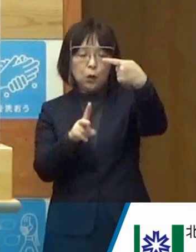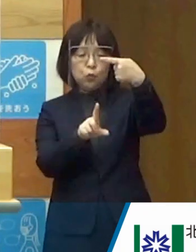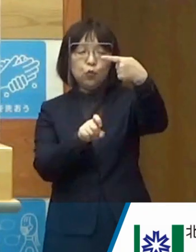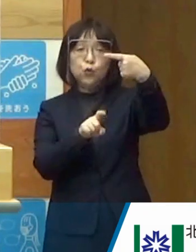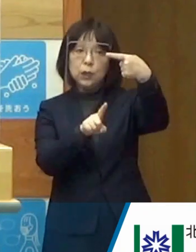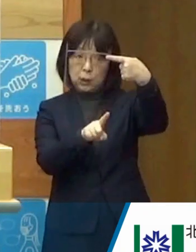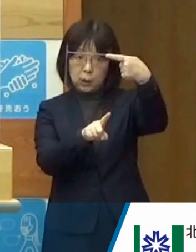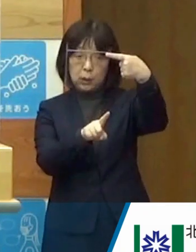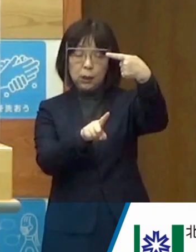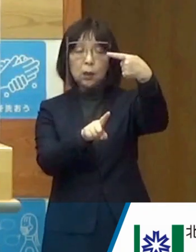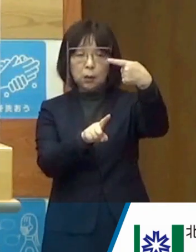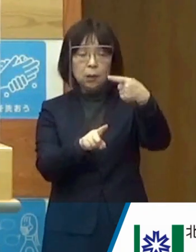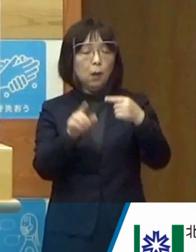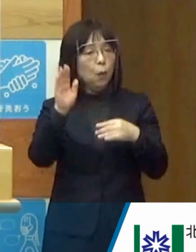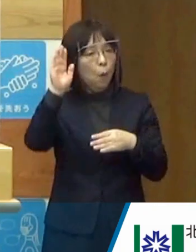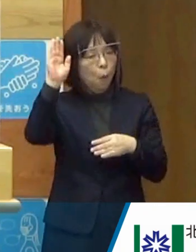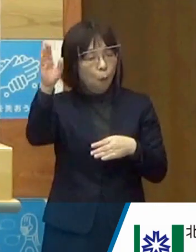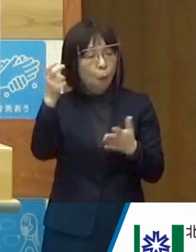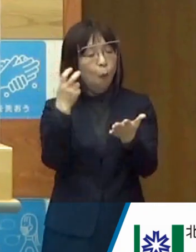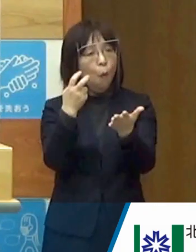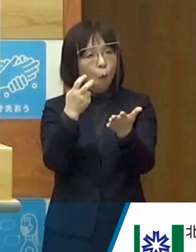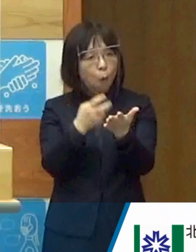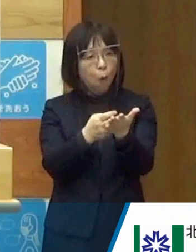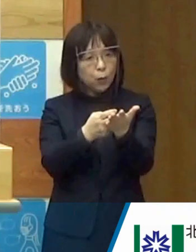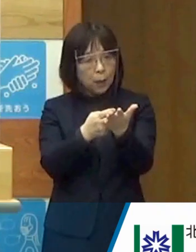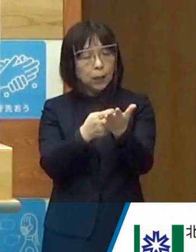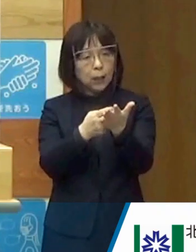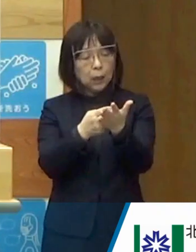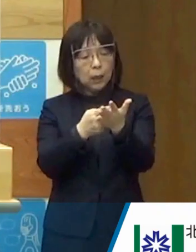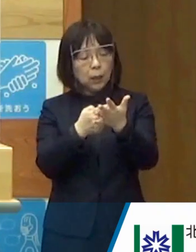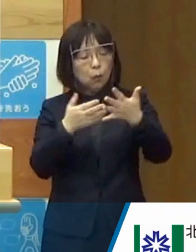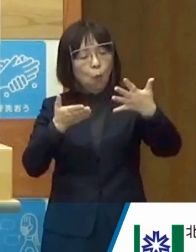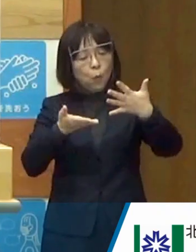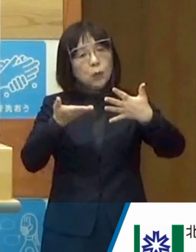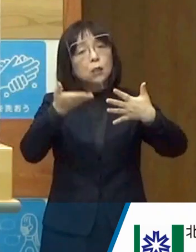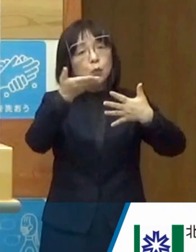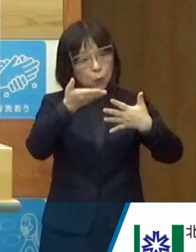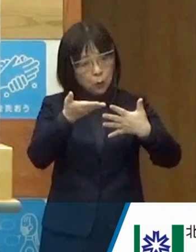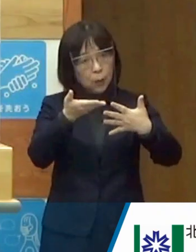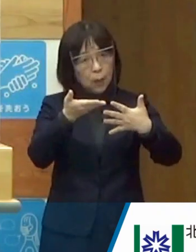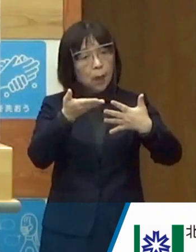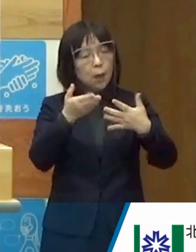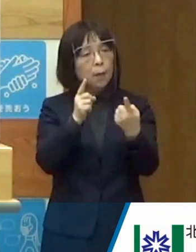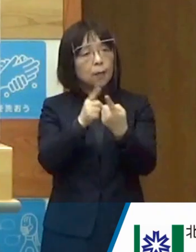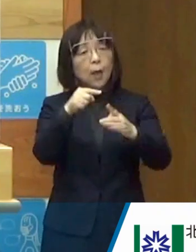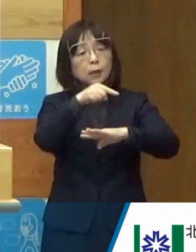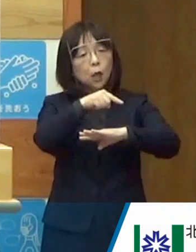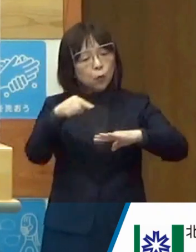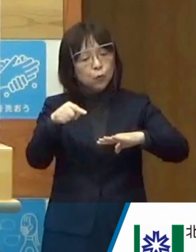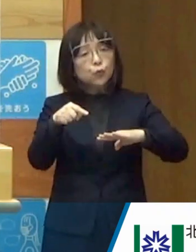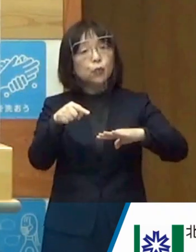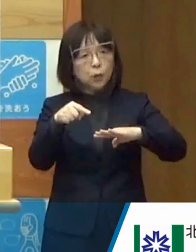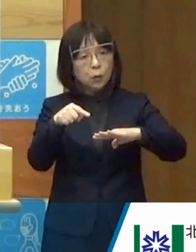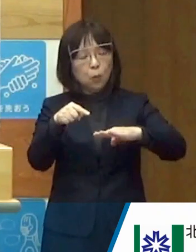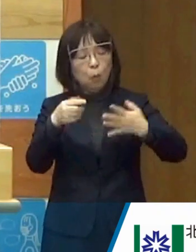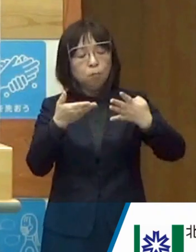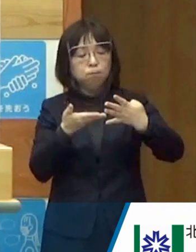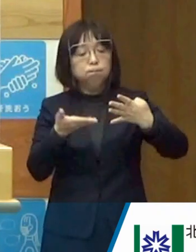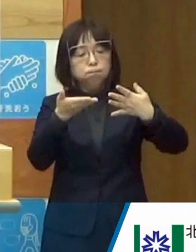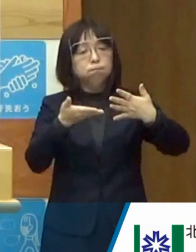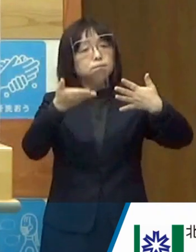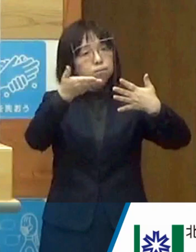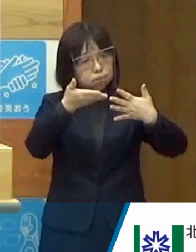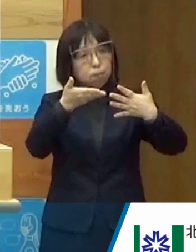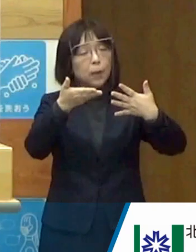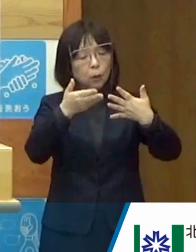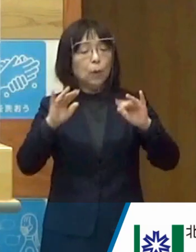りますが、今後の法的位置づけや対策について必要な準備を進めながら段階的に移行することな